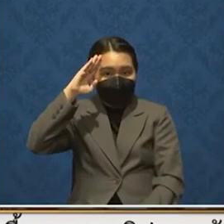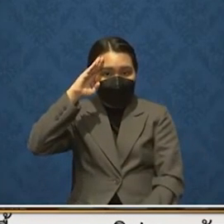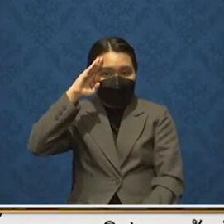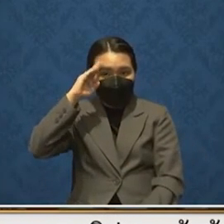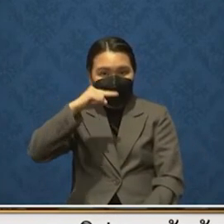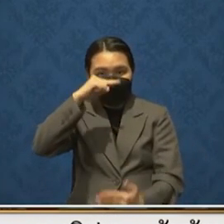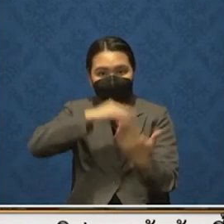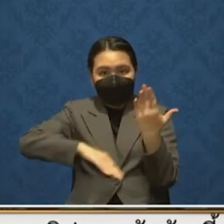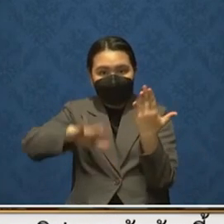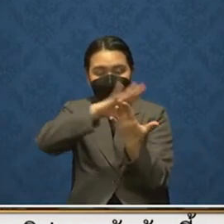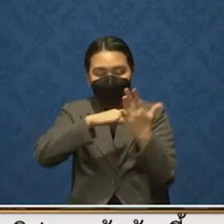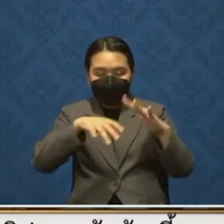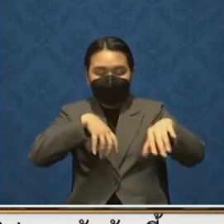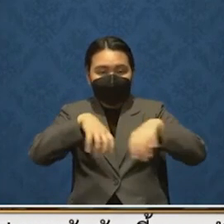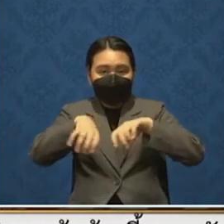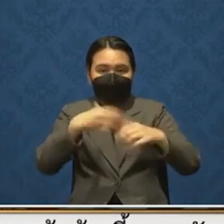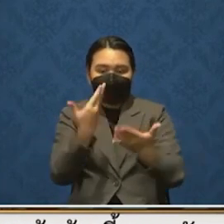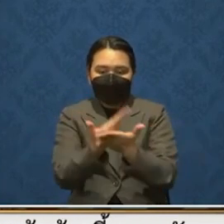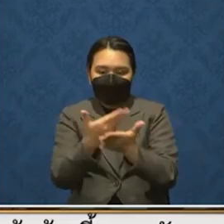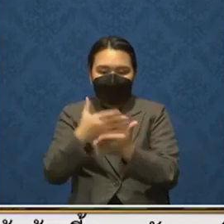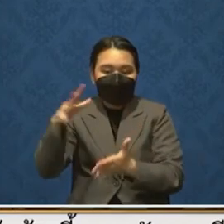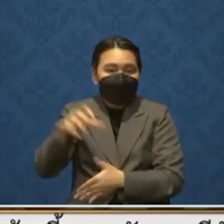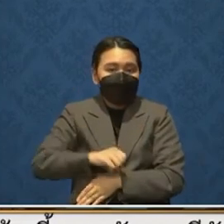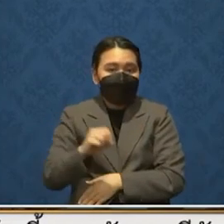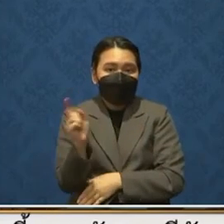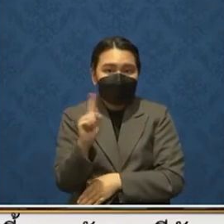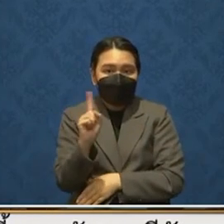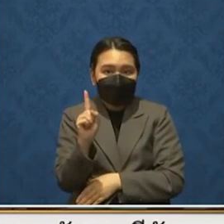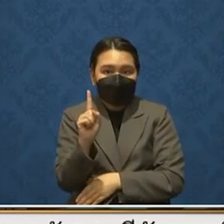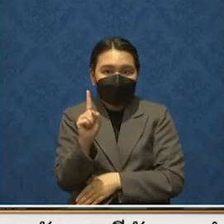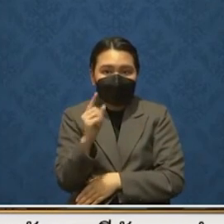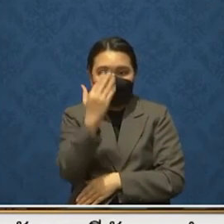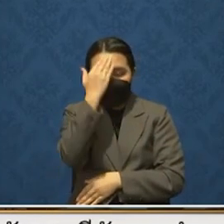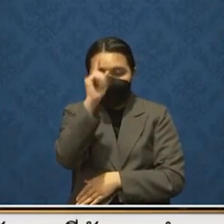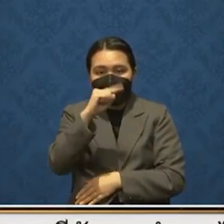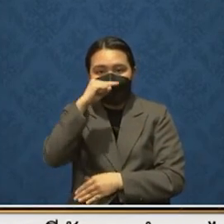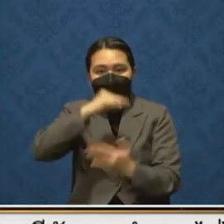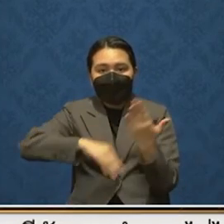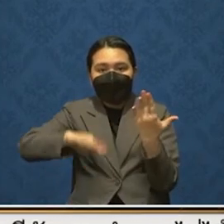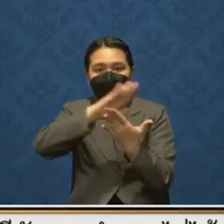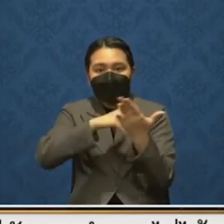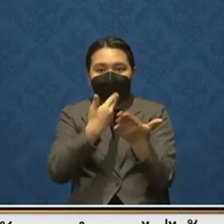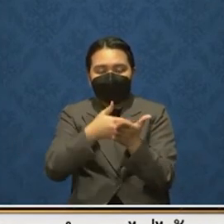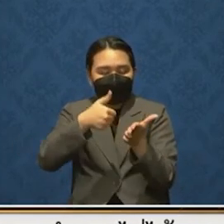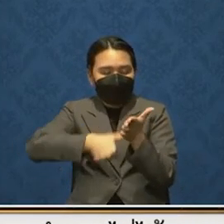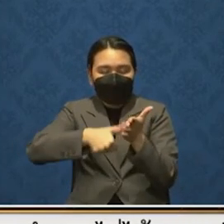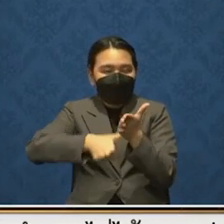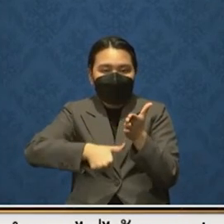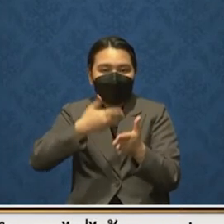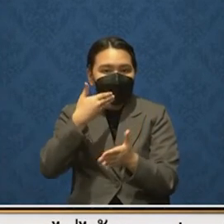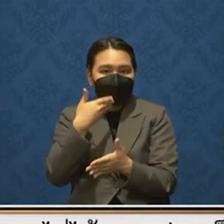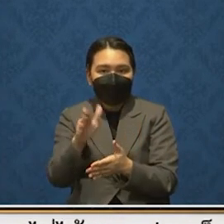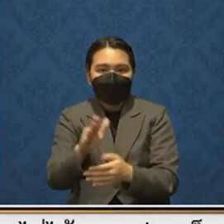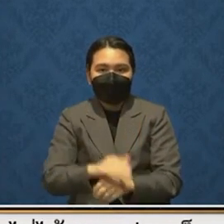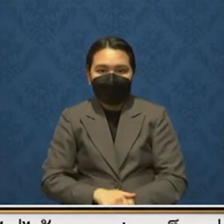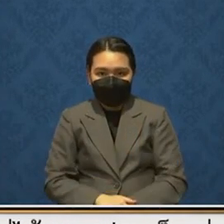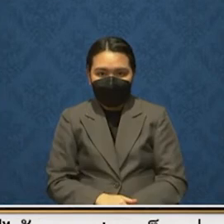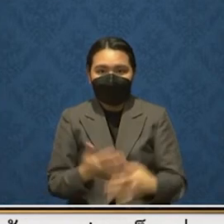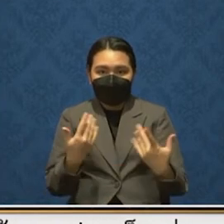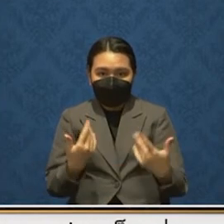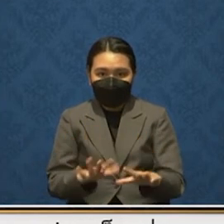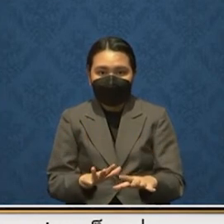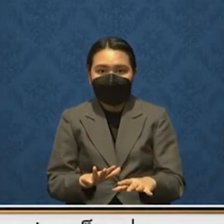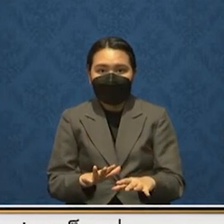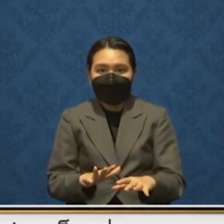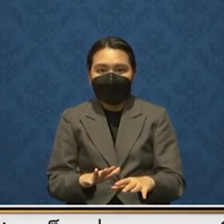ิหาประเทศเอาเงินทไหนมาชัย แตเมื่อประเทศชาิเป็ี่มาโดยตรอดตั้งแต่คประยุตเป็